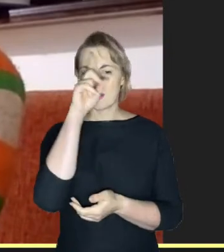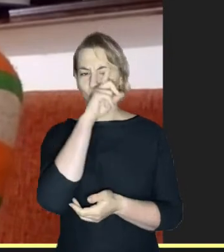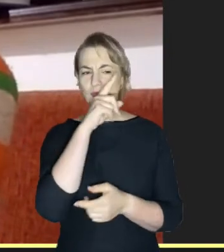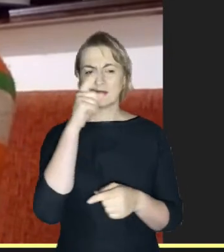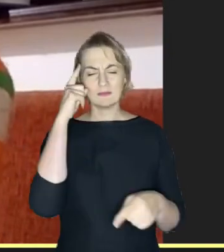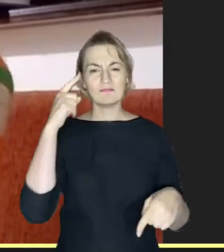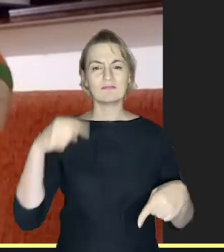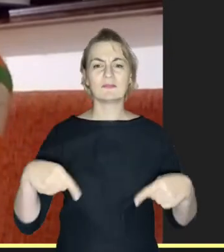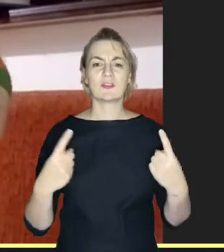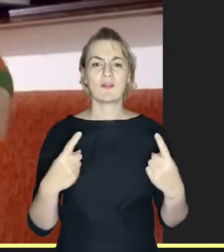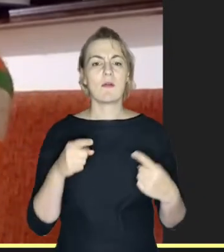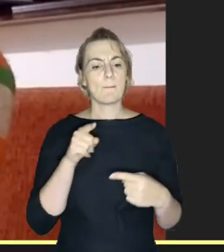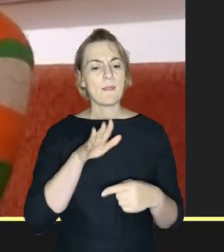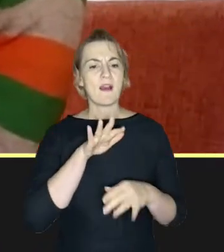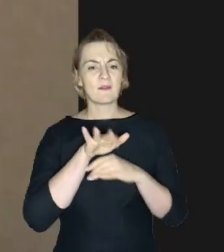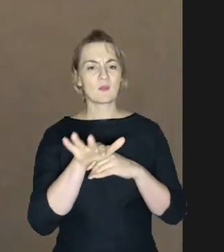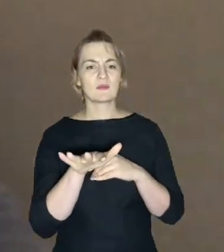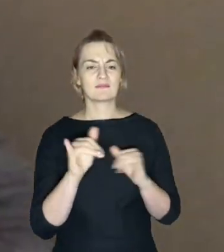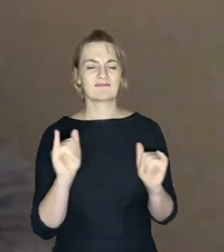wpływ?